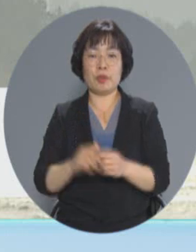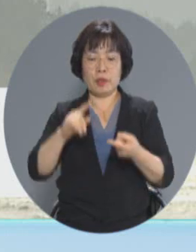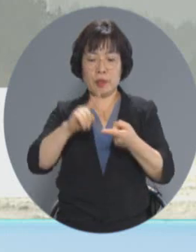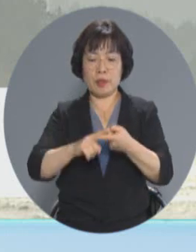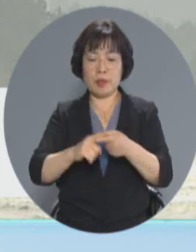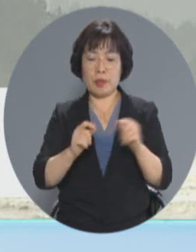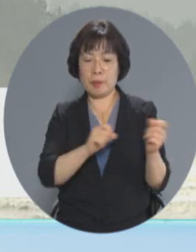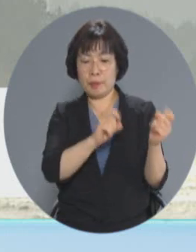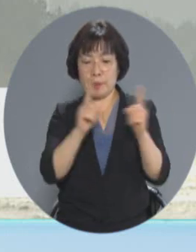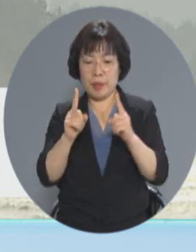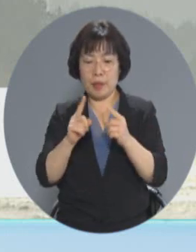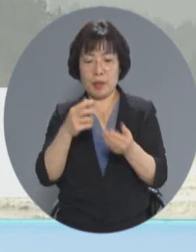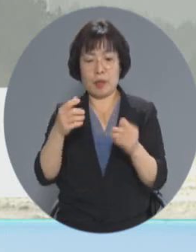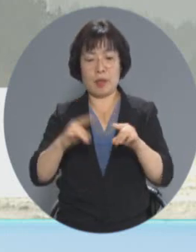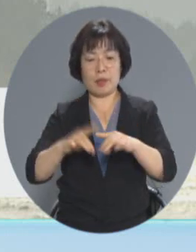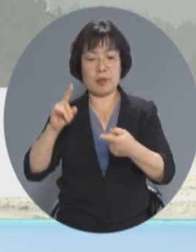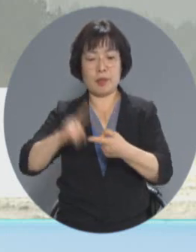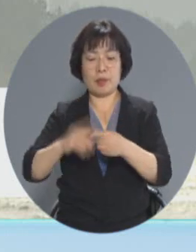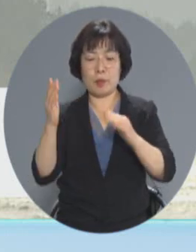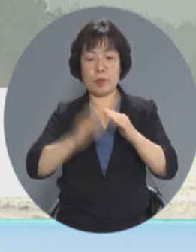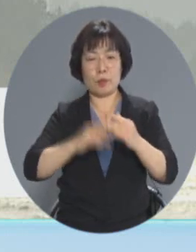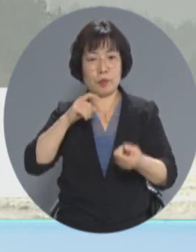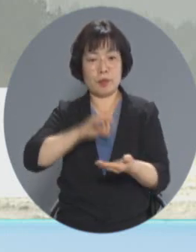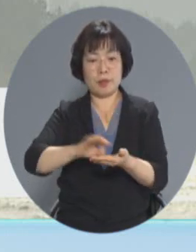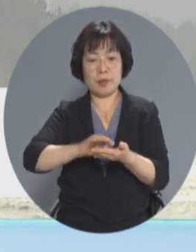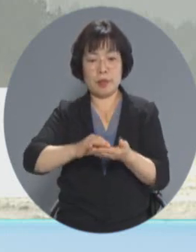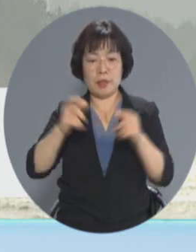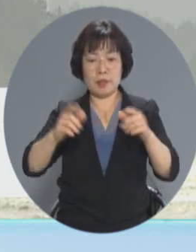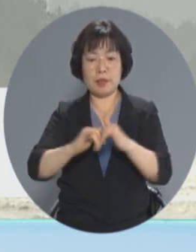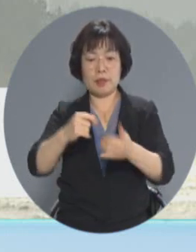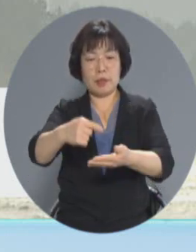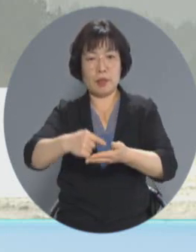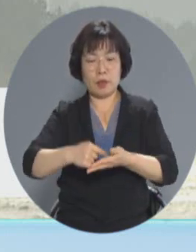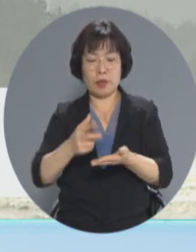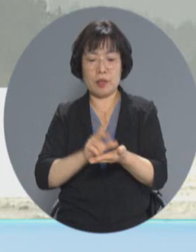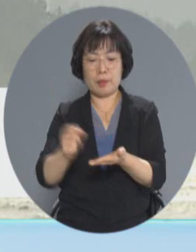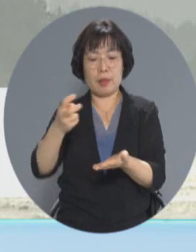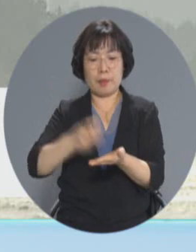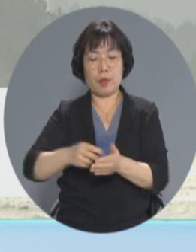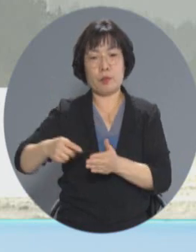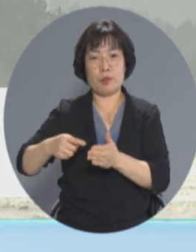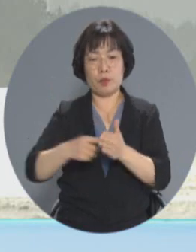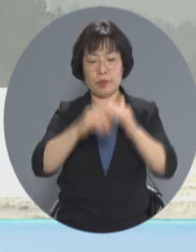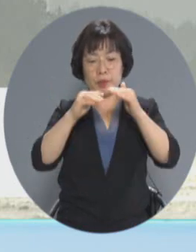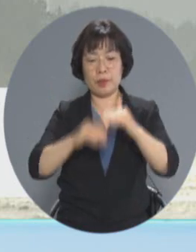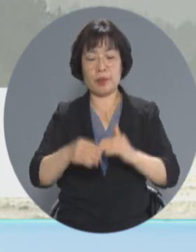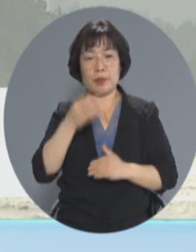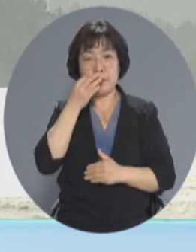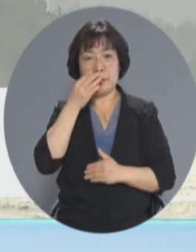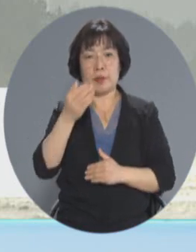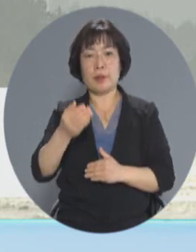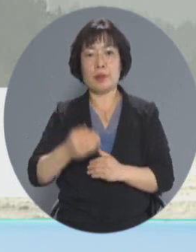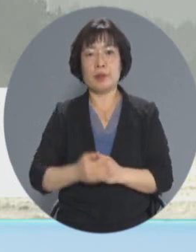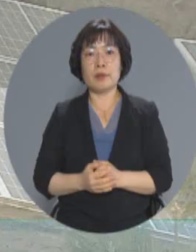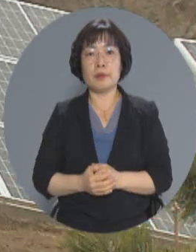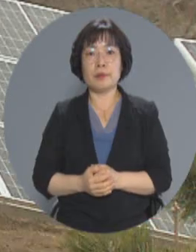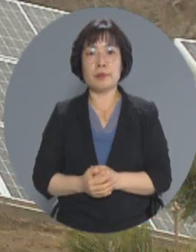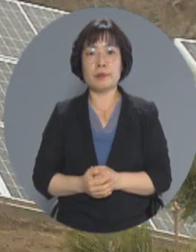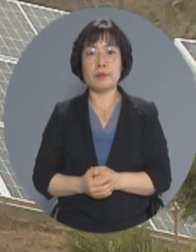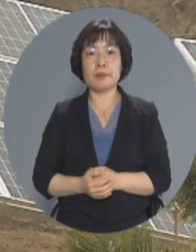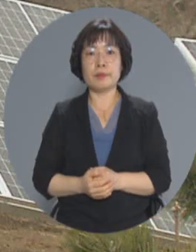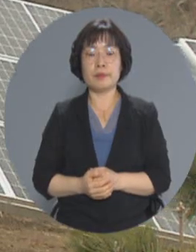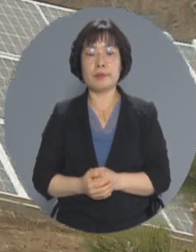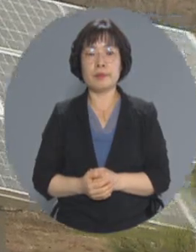때문에 신재생에너지를 공영화하자는 첫 주민조례 발안이 추진되고 있습니다. 문현철 기자가 보도합니다.